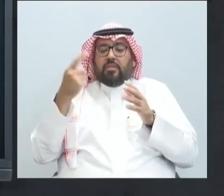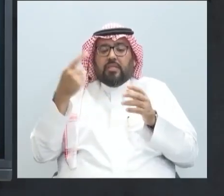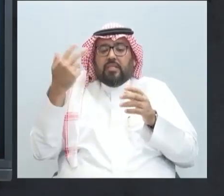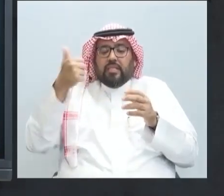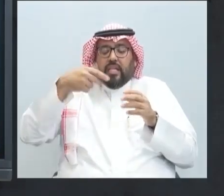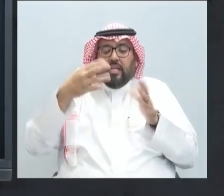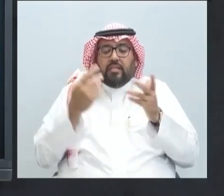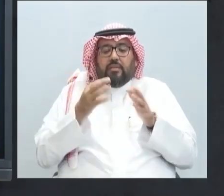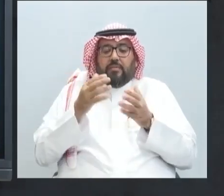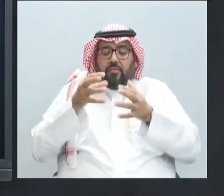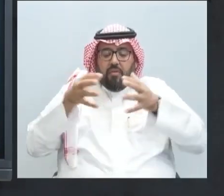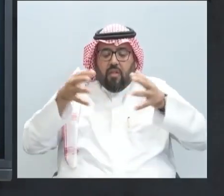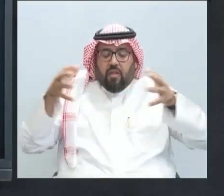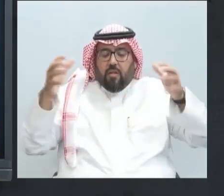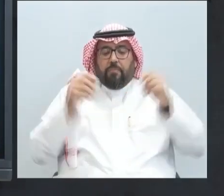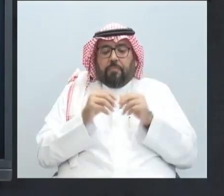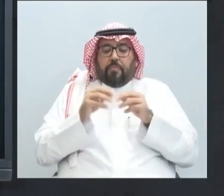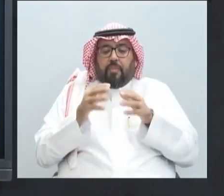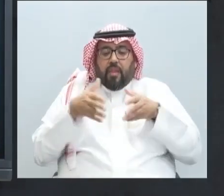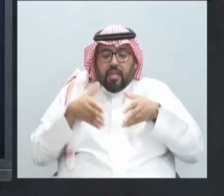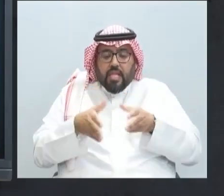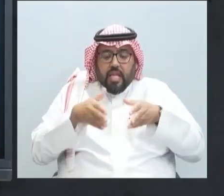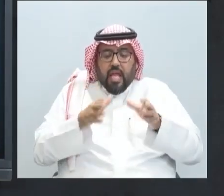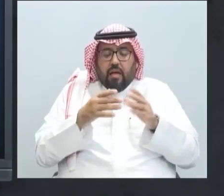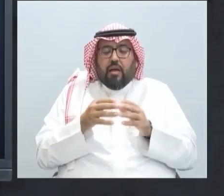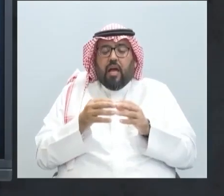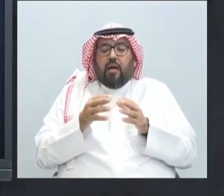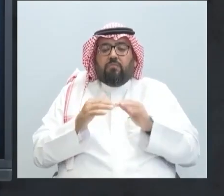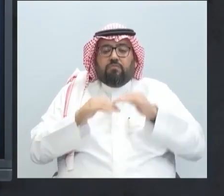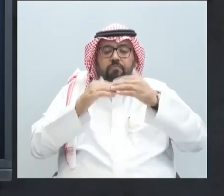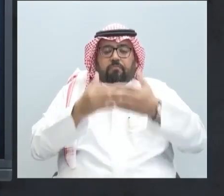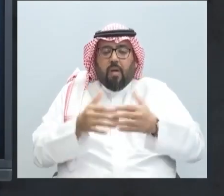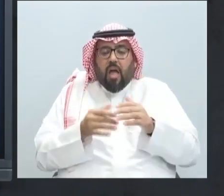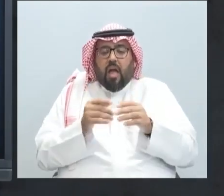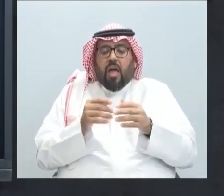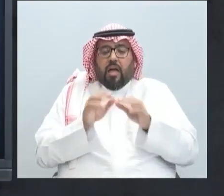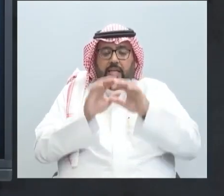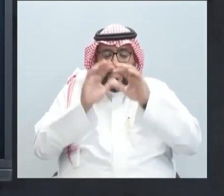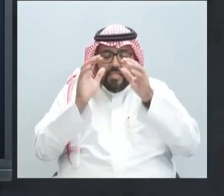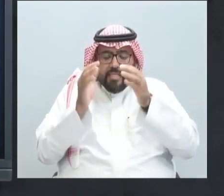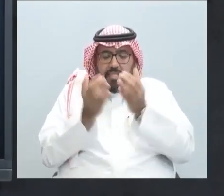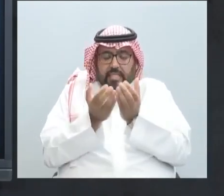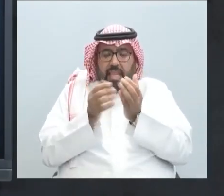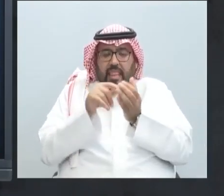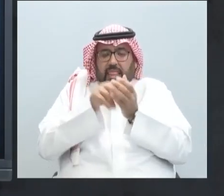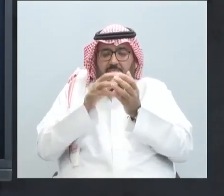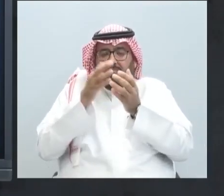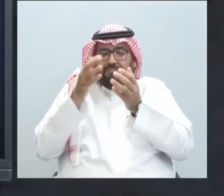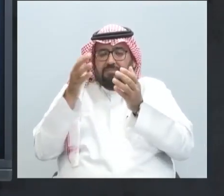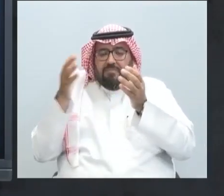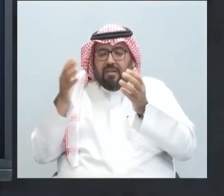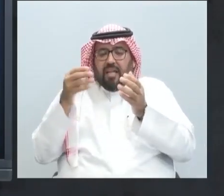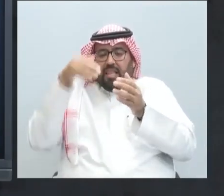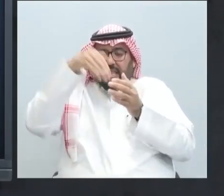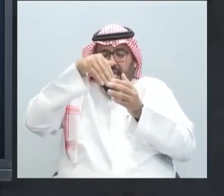البلاست ثم ظهرت الجاسترولا ودخلنا في مرحله تكوين هذه الانسجه ظهرت الطبقه الخارجيه في البدايه ثم